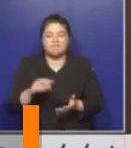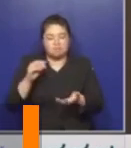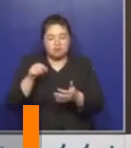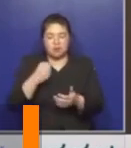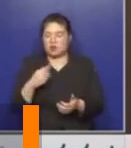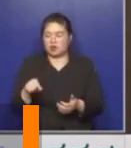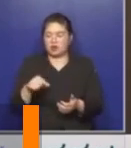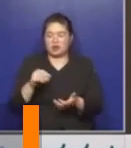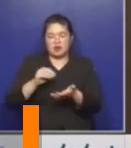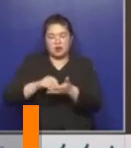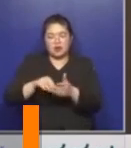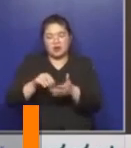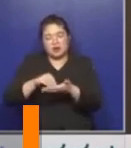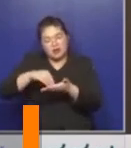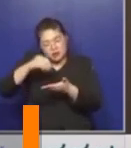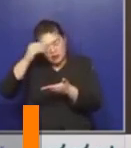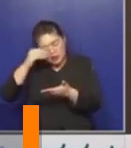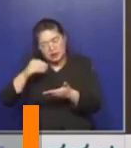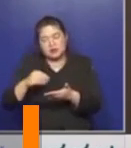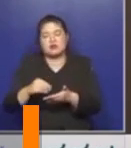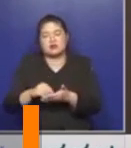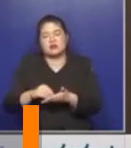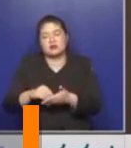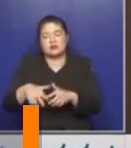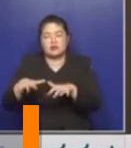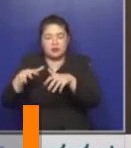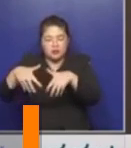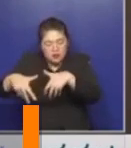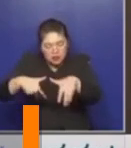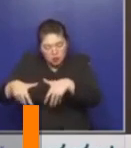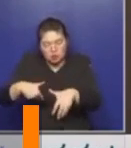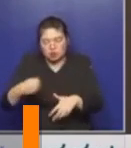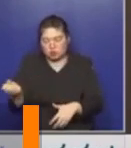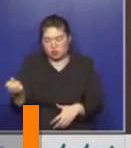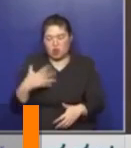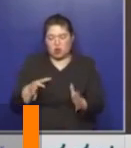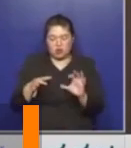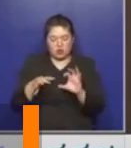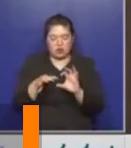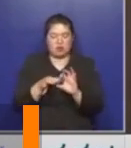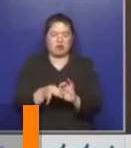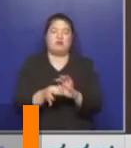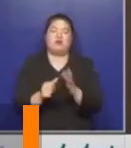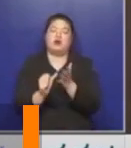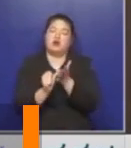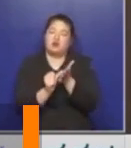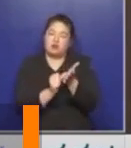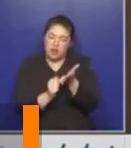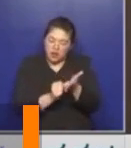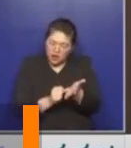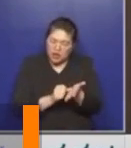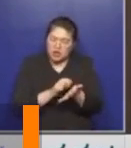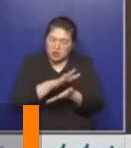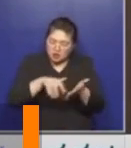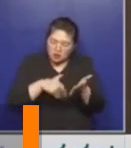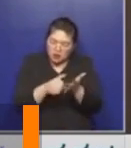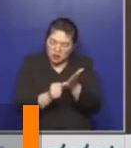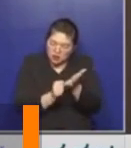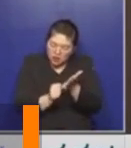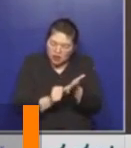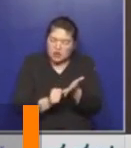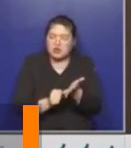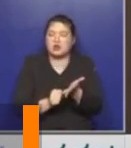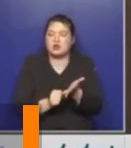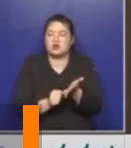นักศึกษาประชาชนข้างนอกพูดชัดถึงเรื่องการปฏิรูปและมีจริงข้อนึงที่ชัดเจนแล้วว่า